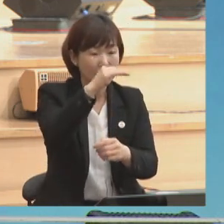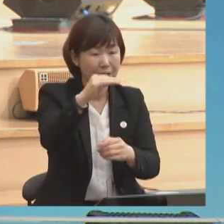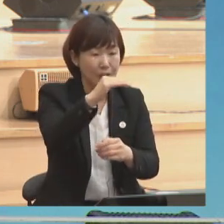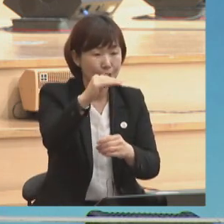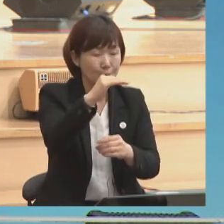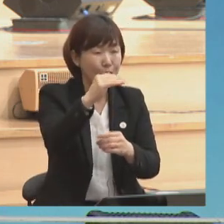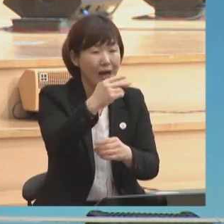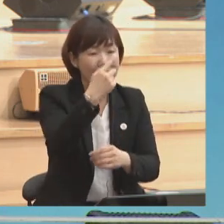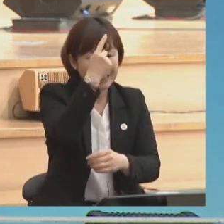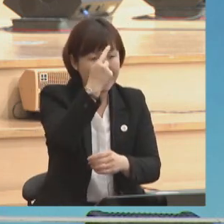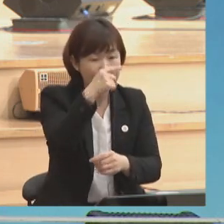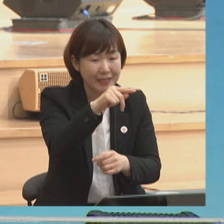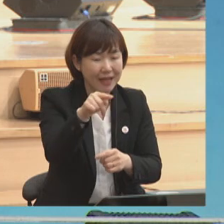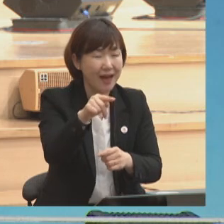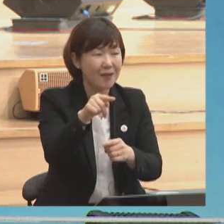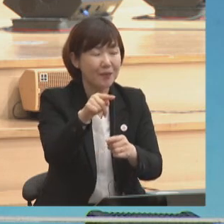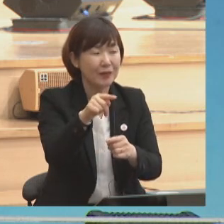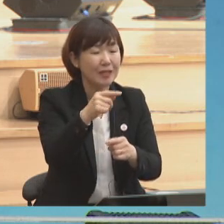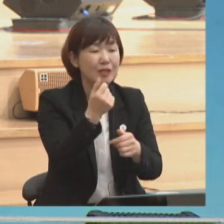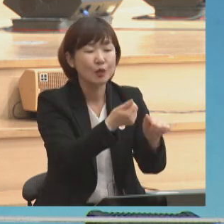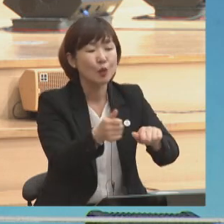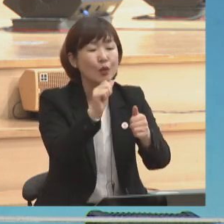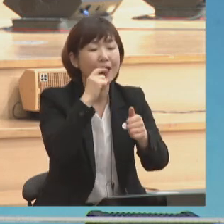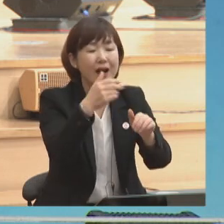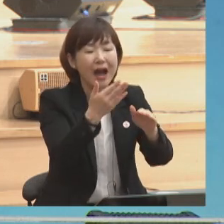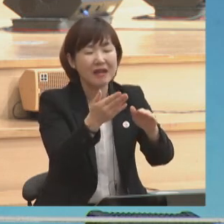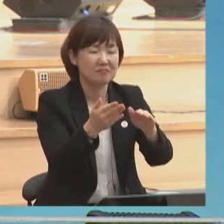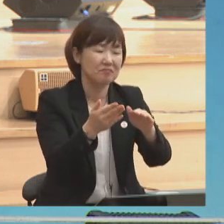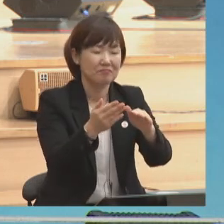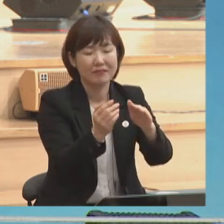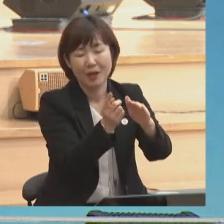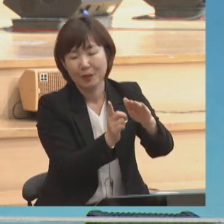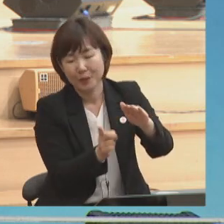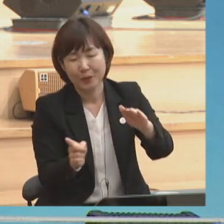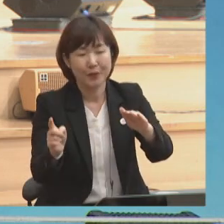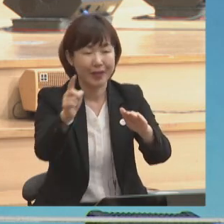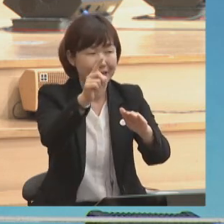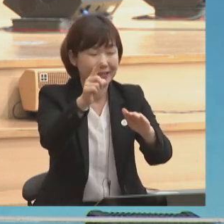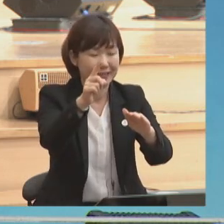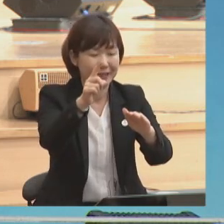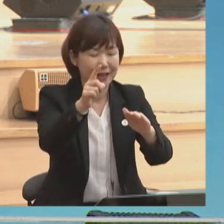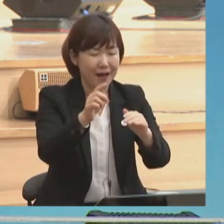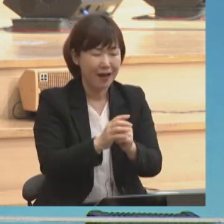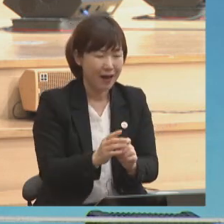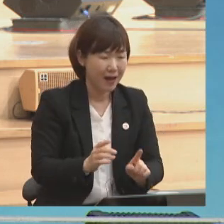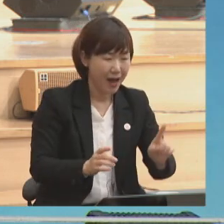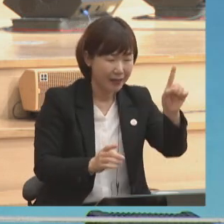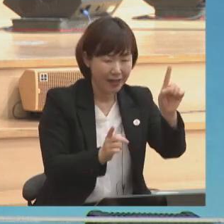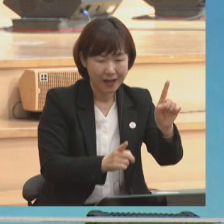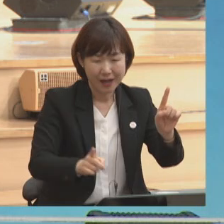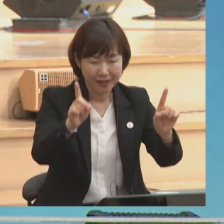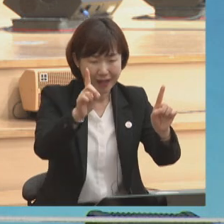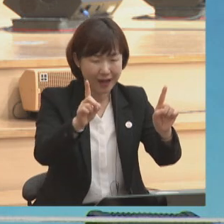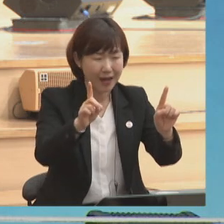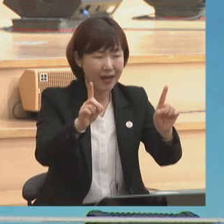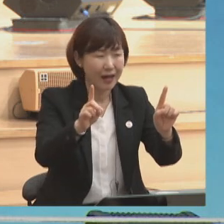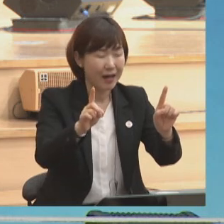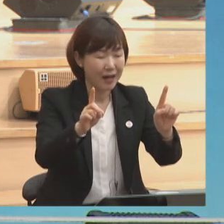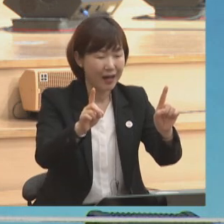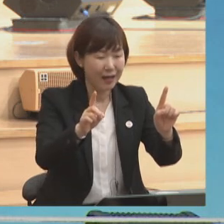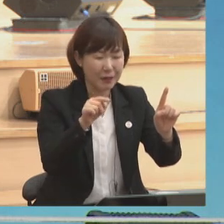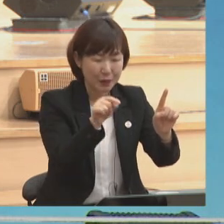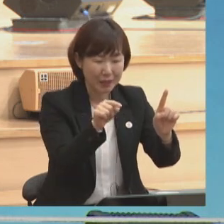이제 북쪽으로 갈릴리 올라가는 길. 세 번째 길은 뭘까요? 당연히 곧바로 올라가서 사마리아를